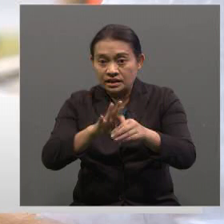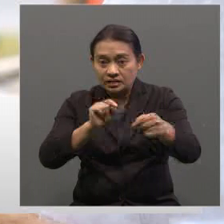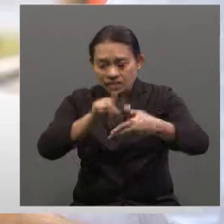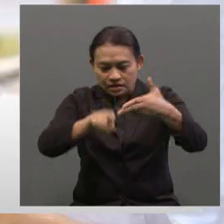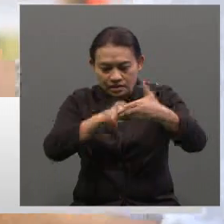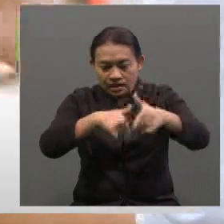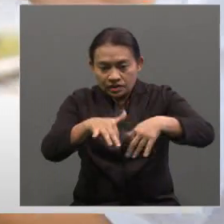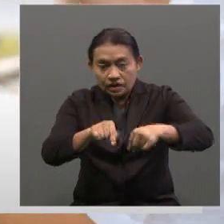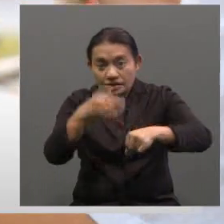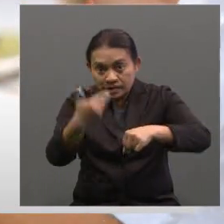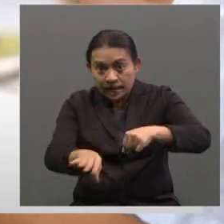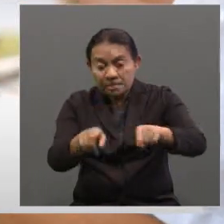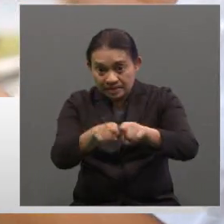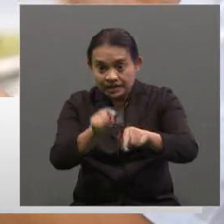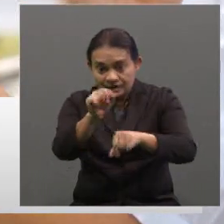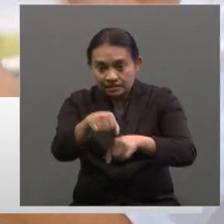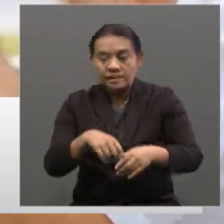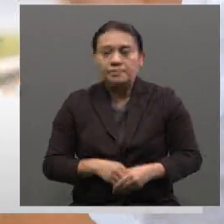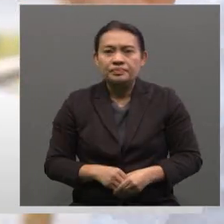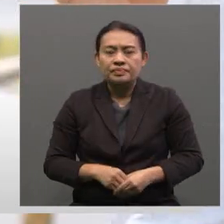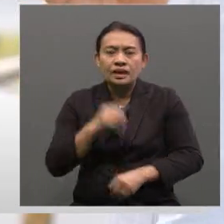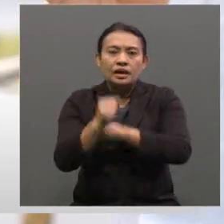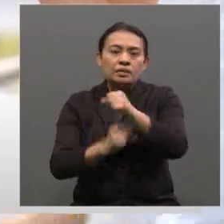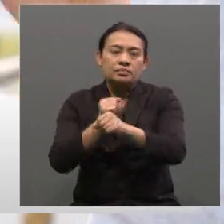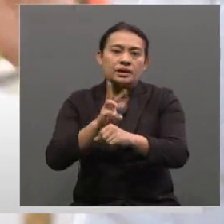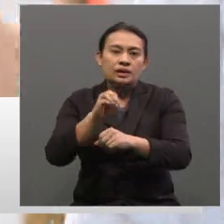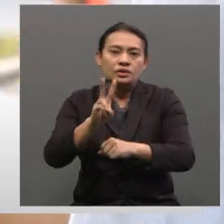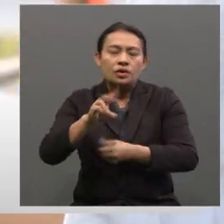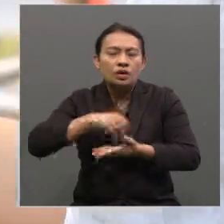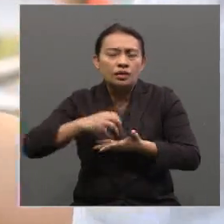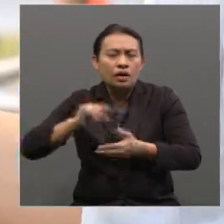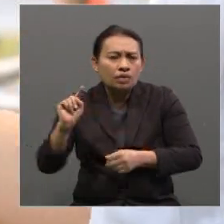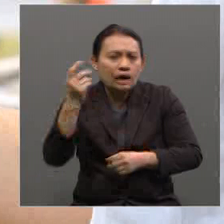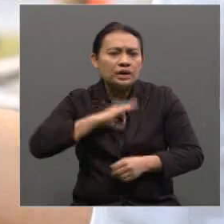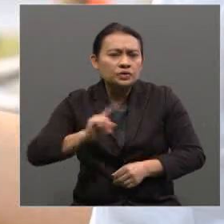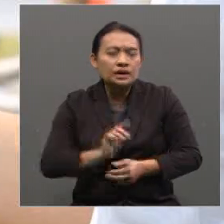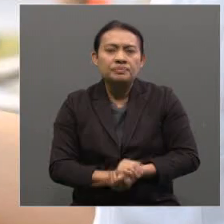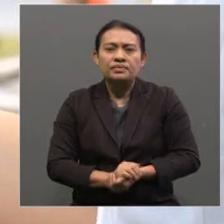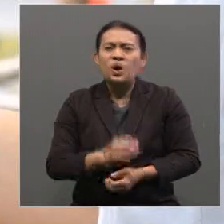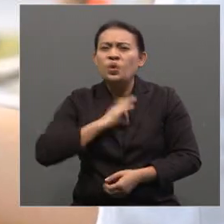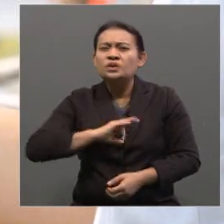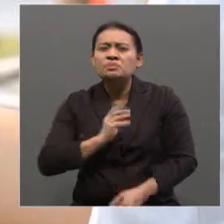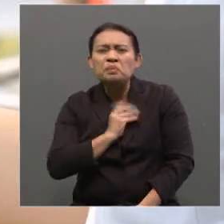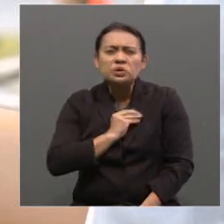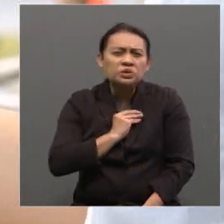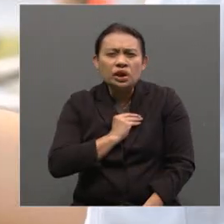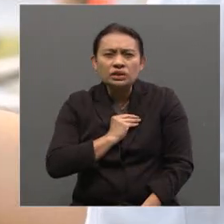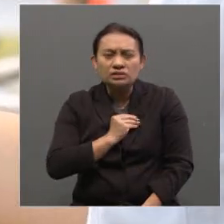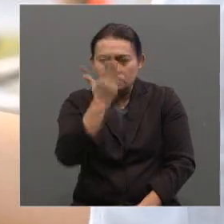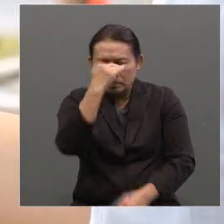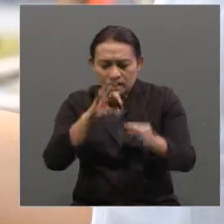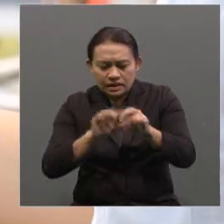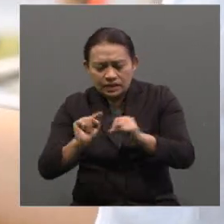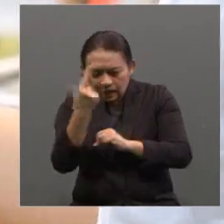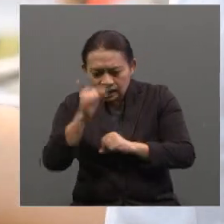แล้ว ผ่านมาแล้วครับ ตอนปี62เล่าให้ฟังหน่อยว่าไปใช้สิทธิ์ครั้งแรกเรารู้สึกยังไงตอนนั้น ก็ตื่นเต้นครับเพราะว่าตอนแรกก็แบบไม่ค่อย